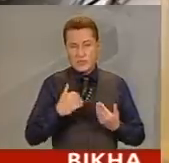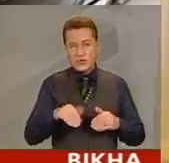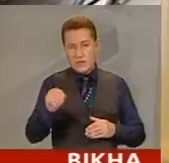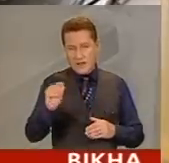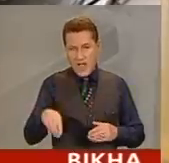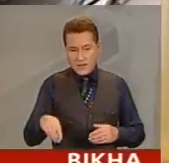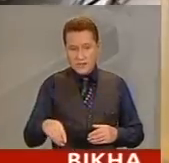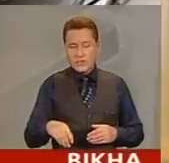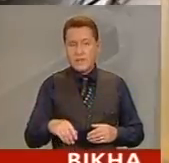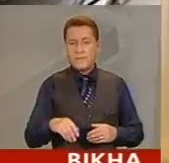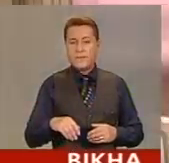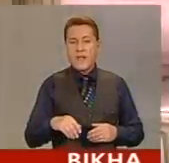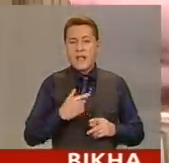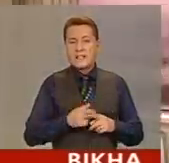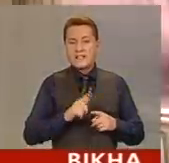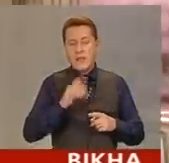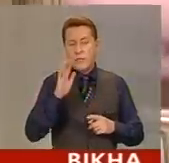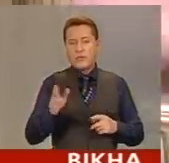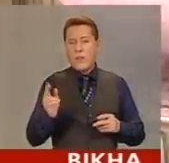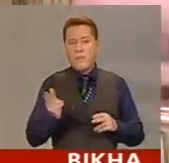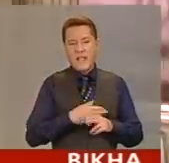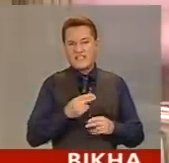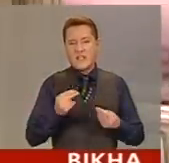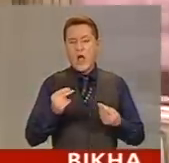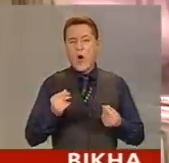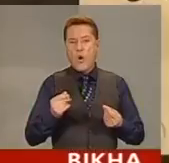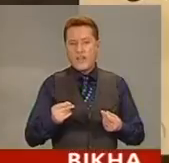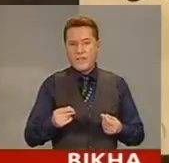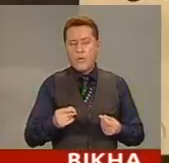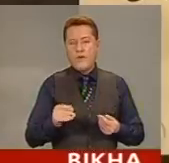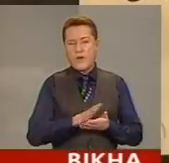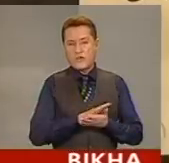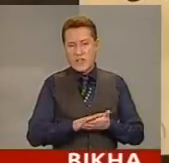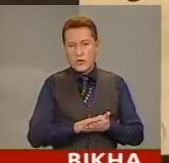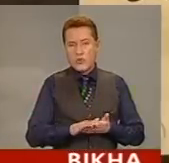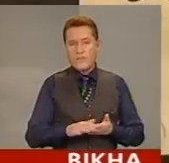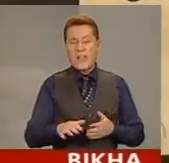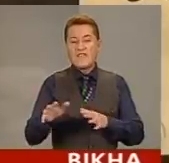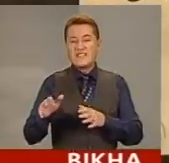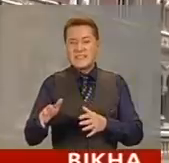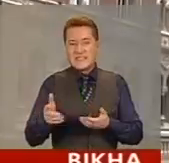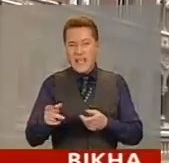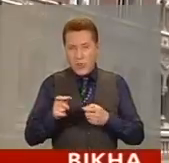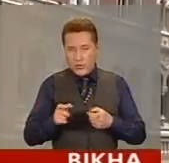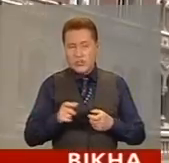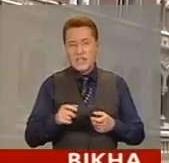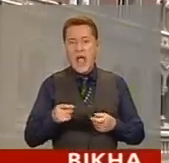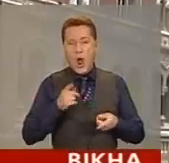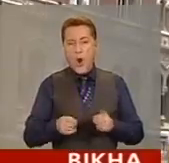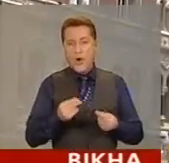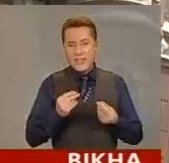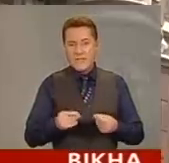необхідністю пришвидшення розвитку безготівкових розрахунків і залучення готівки в банківську систему. Обговорення проекту